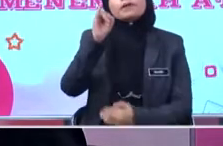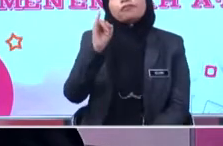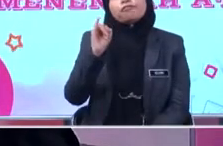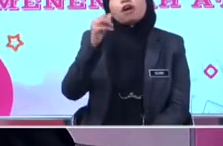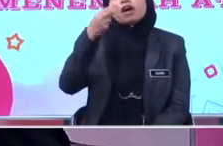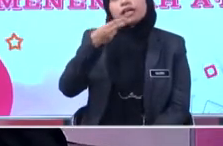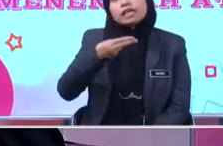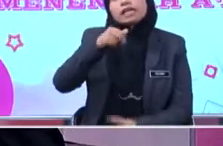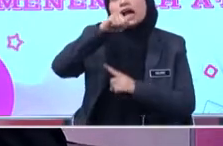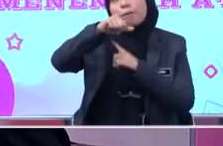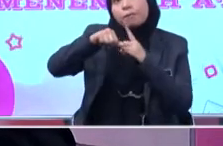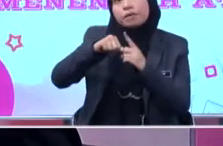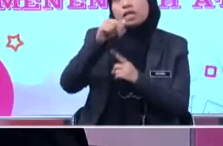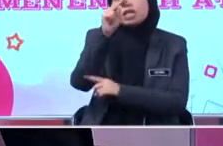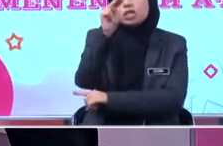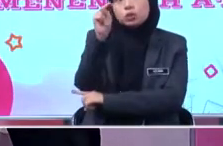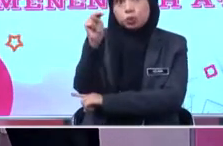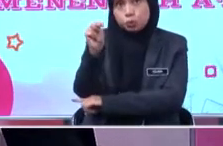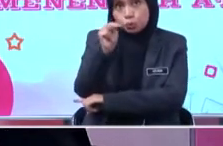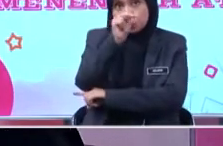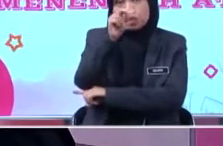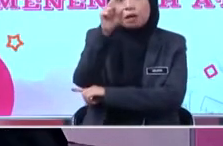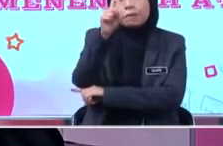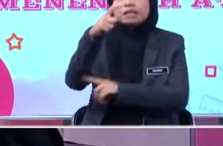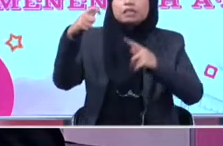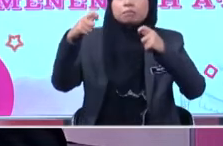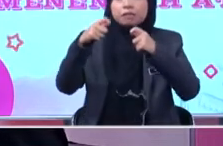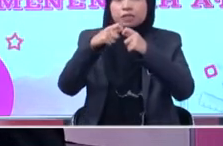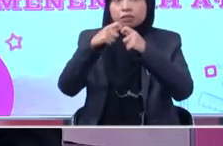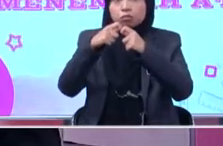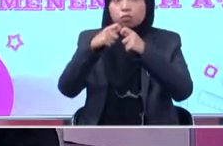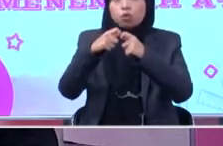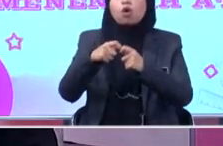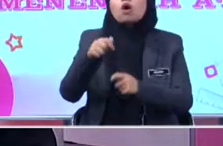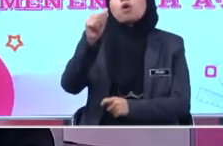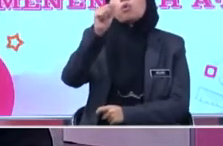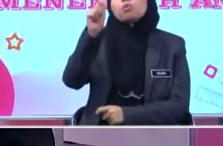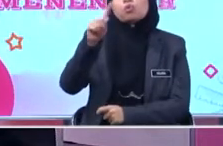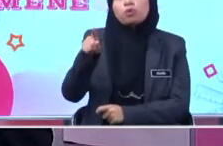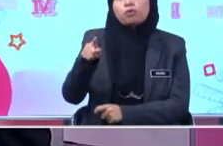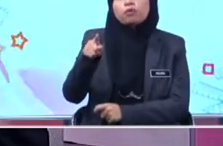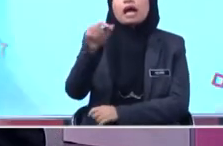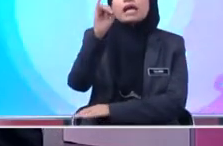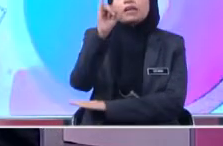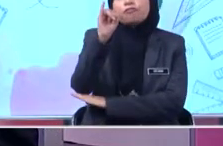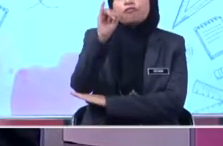abline nun mati bertemu dengan huruf huruf ikhfa Haqiqi ataupun tanwin